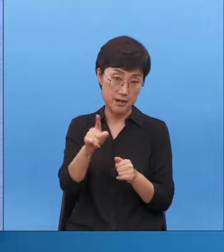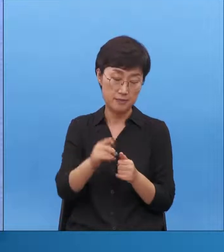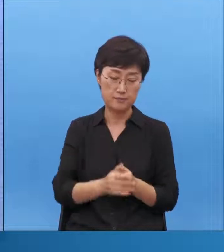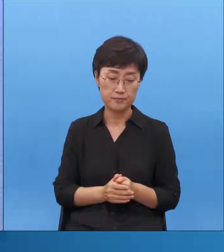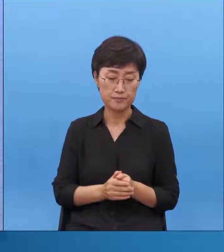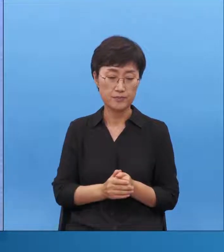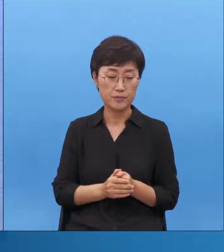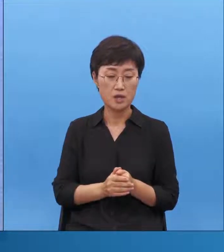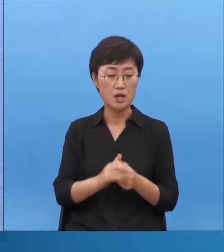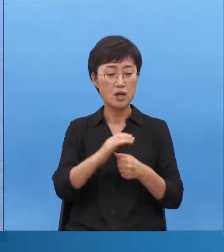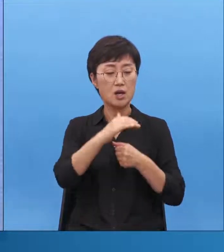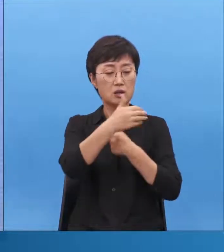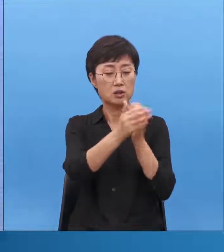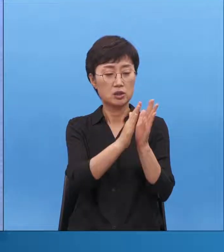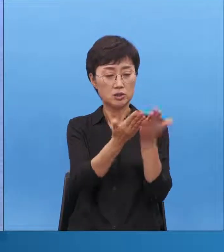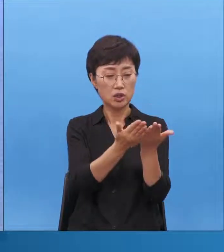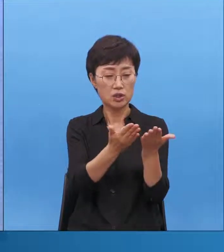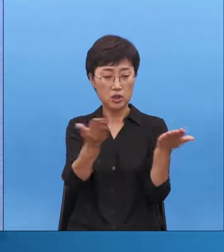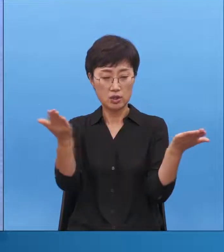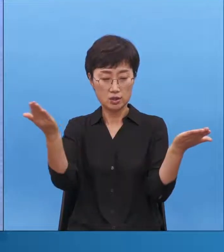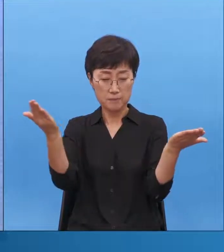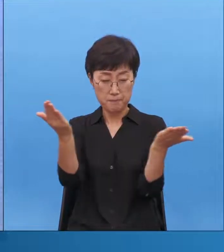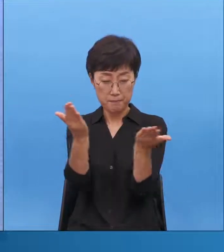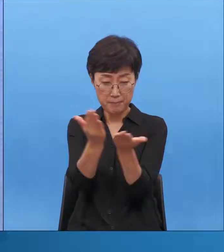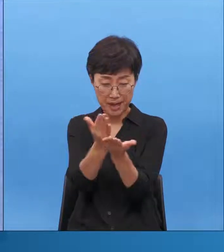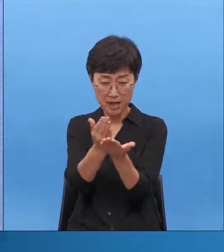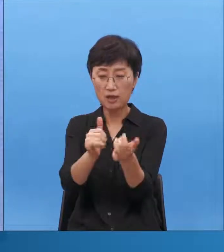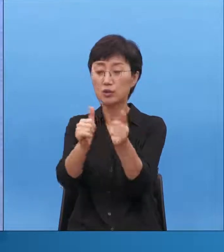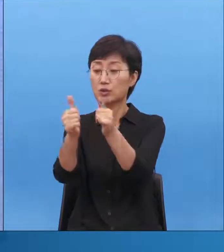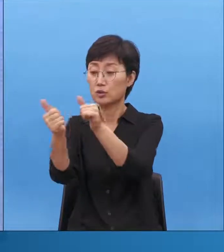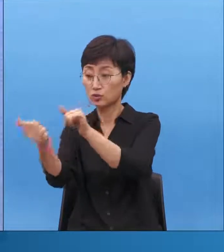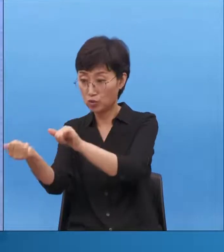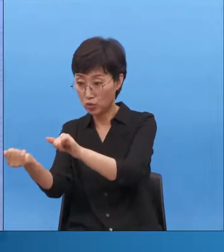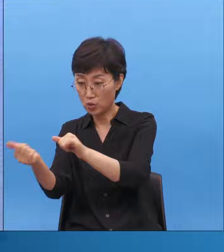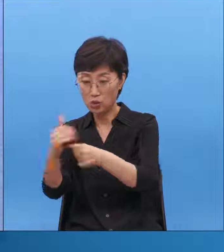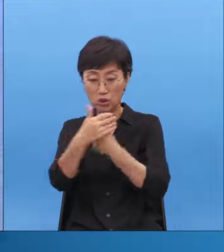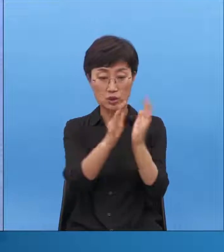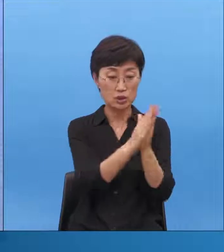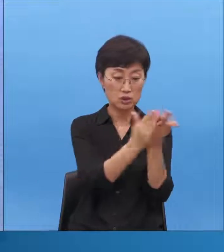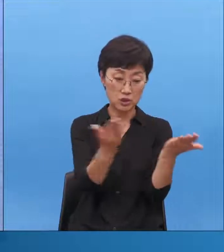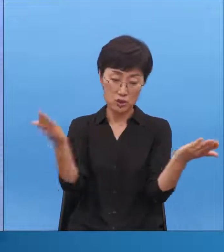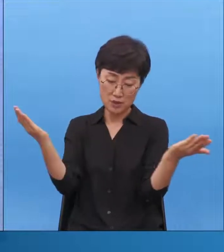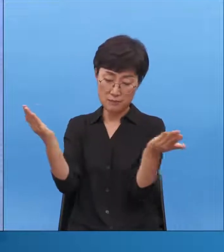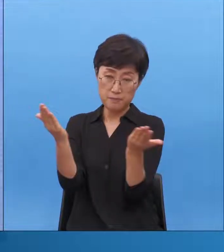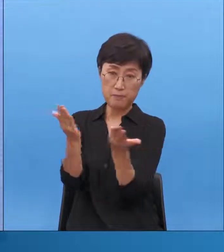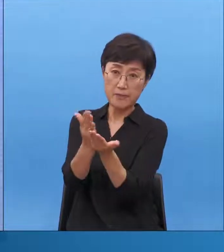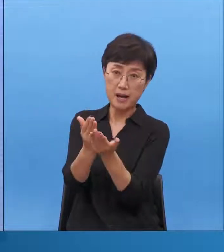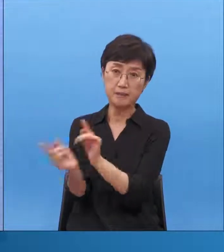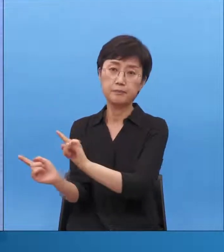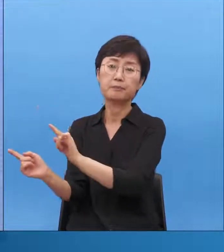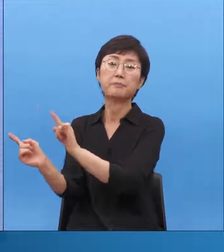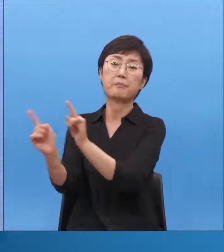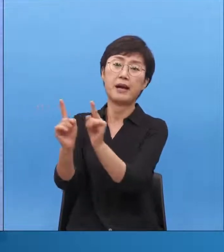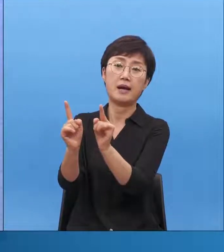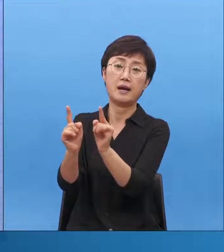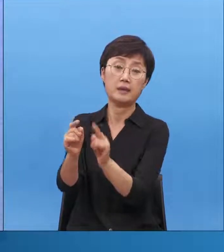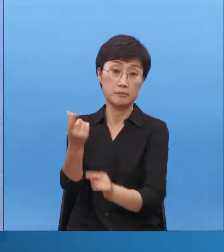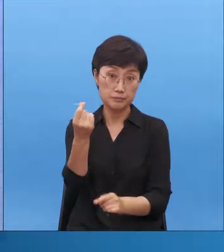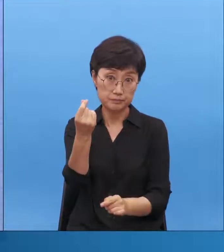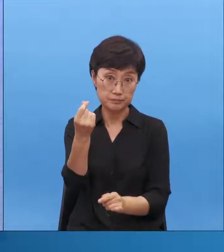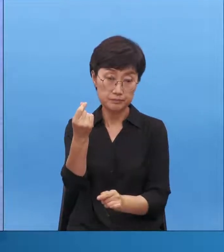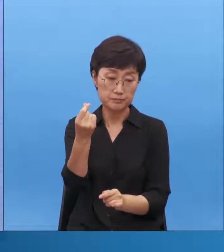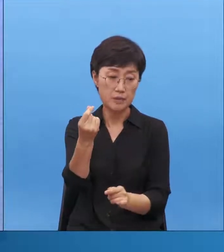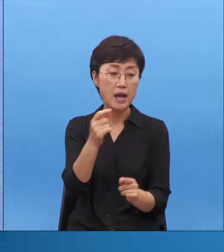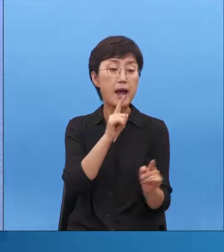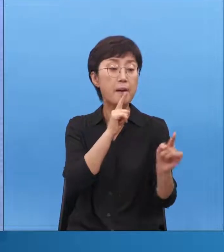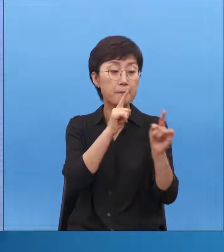성경대로 살아나시느니라. He died according to the word and he lived according to the 말씀하신 word. 대로 죽으시고 말씀하신 대로 살아나시느니라. He died according to